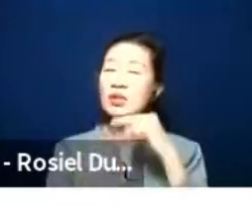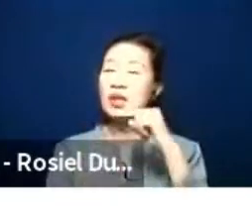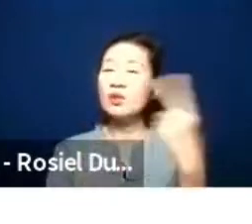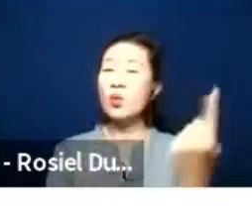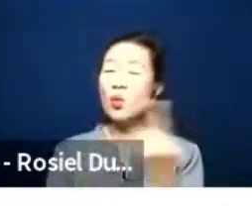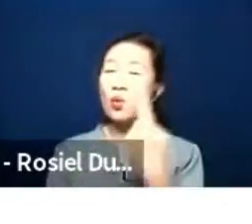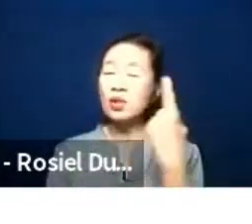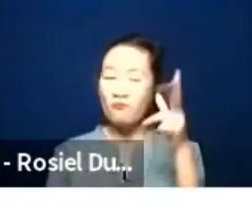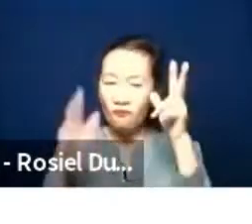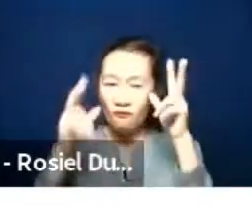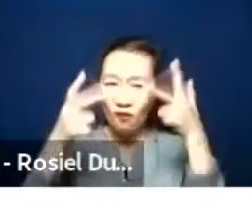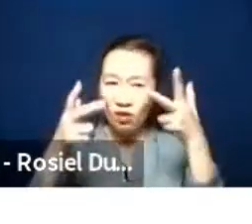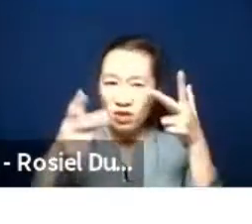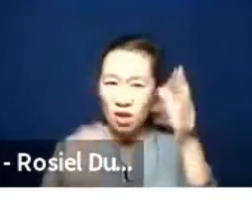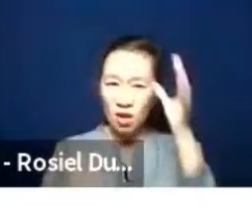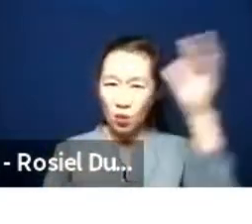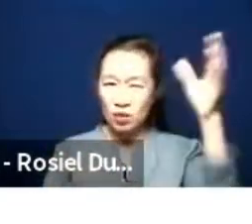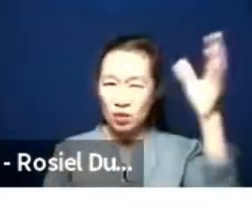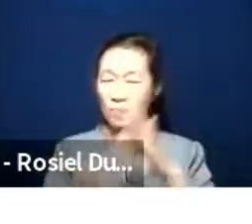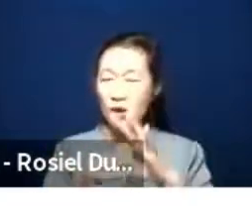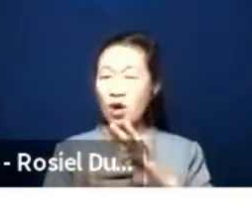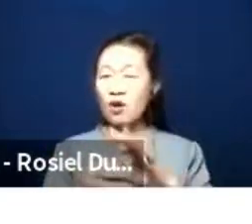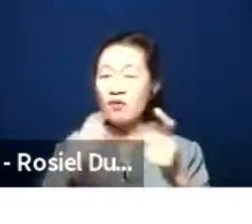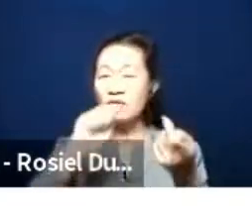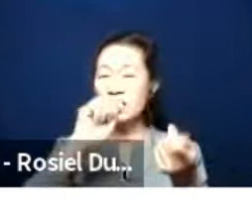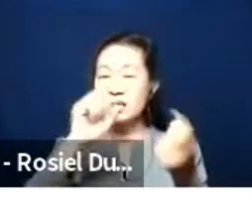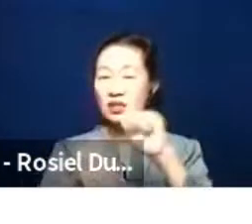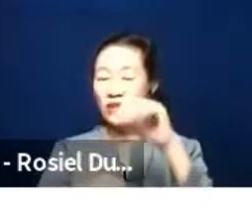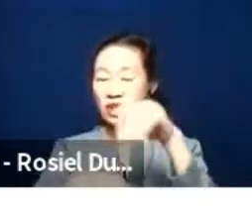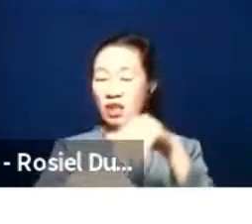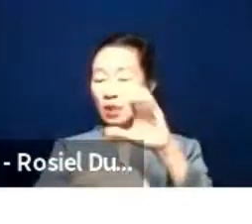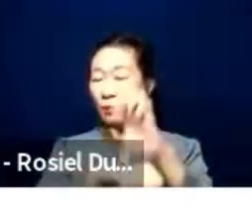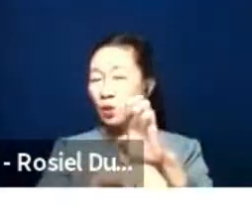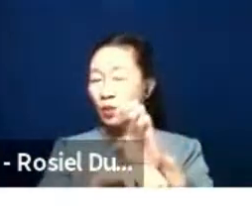lang nagpo-focus ang konsepto ng transition sa employment.